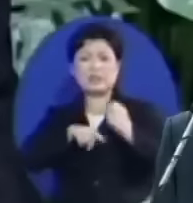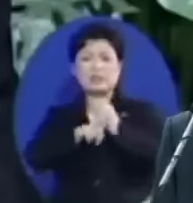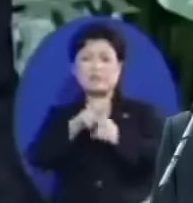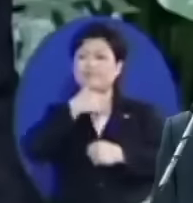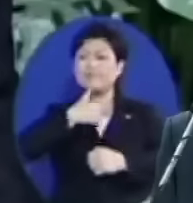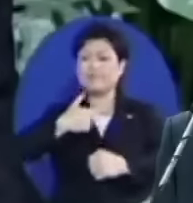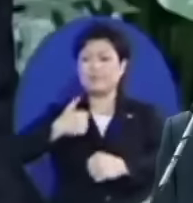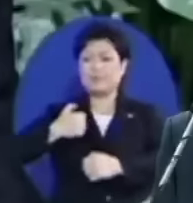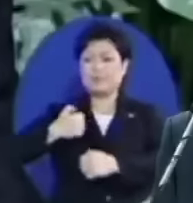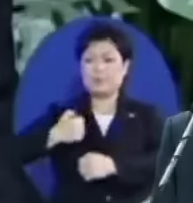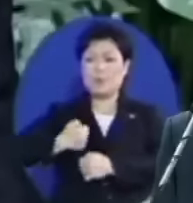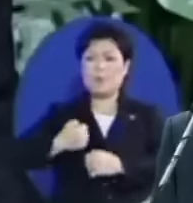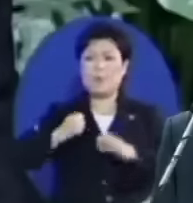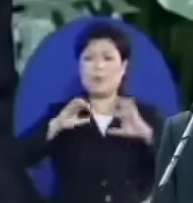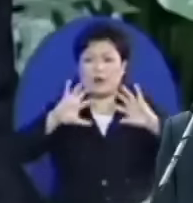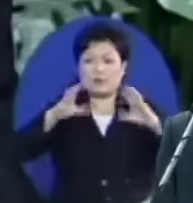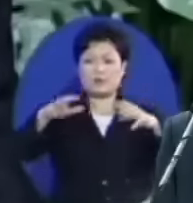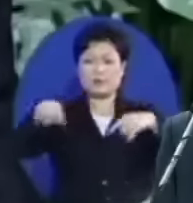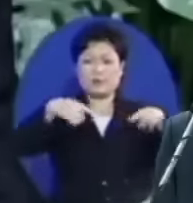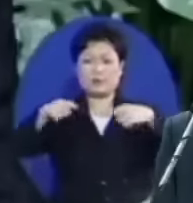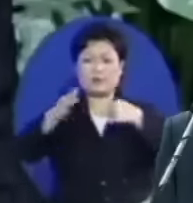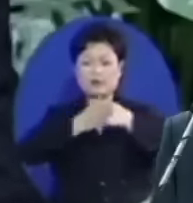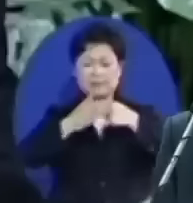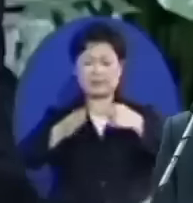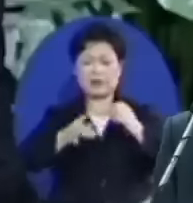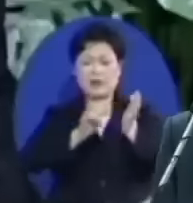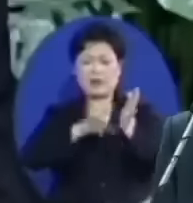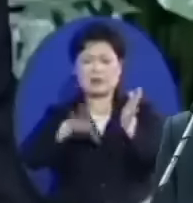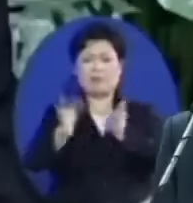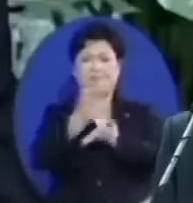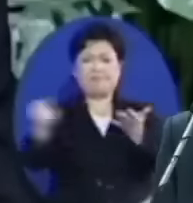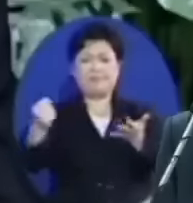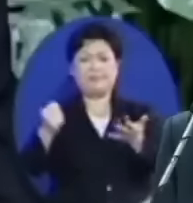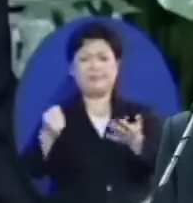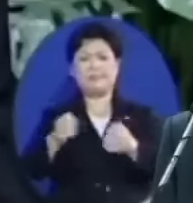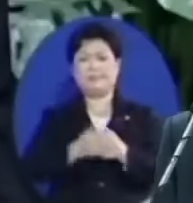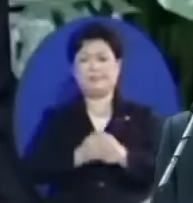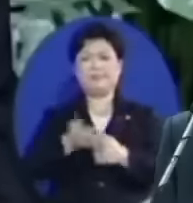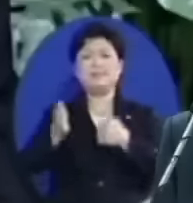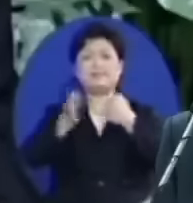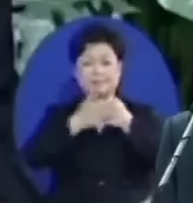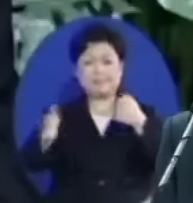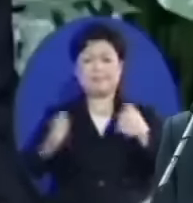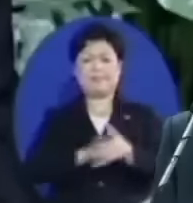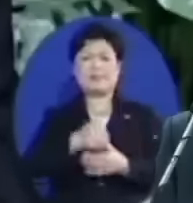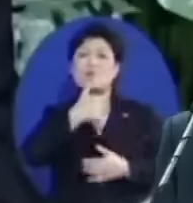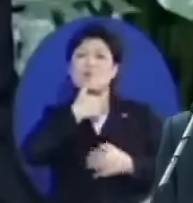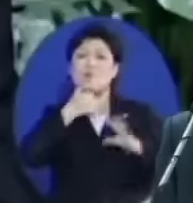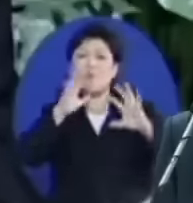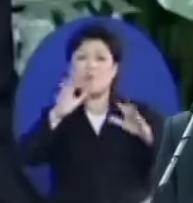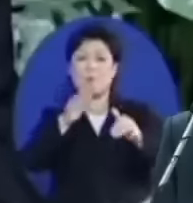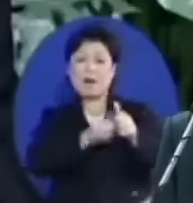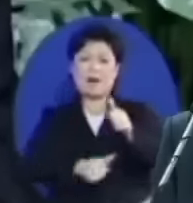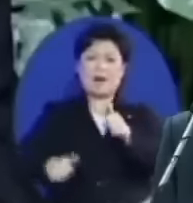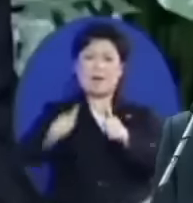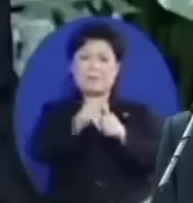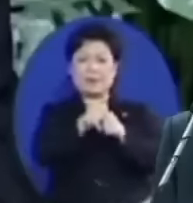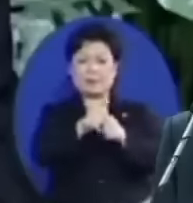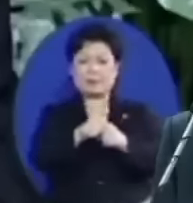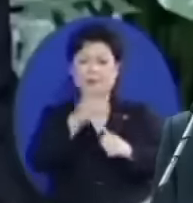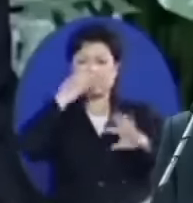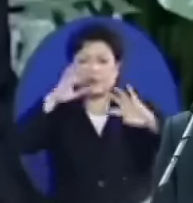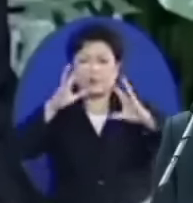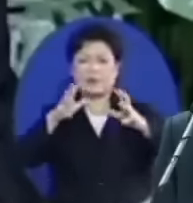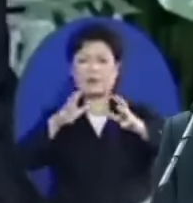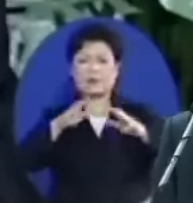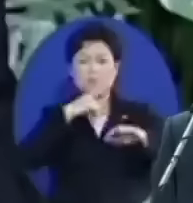로마가 유대를 다스리기 때문에 세금을 갈취해 갔습니다. 이러므로 로마의 앞잡이가 되어서 유대인들